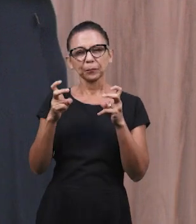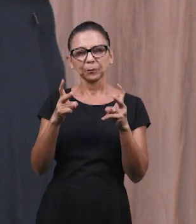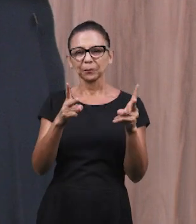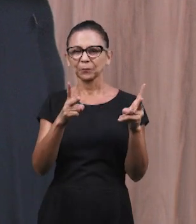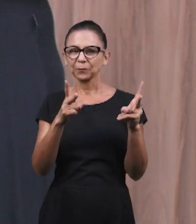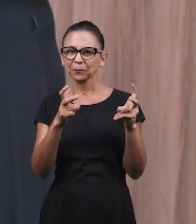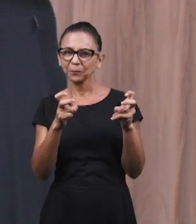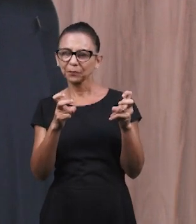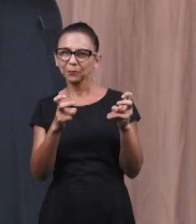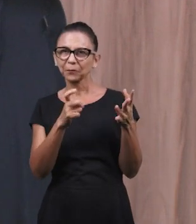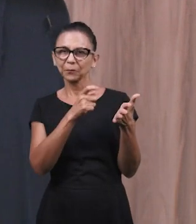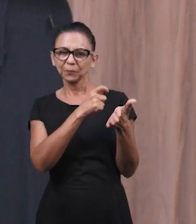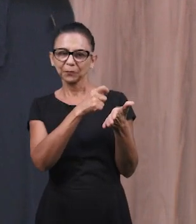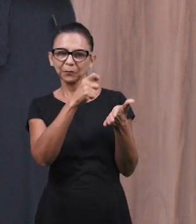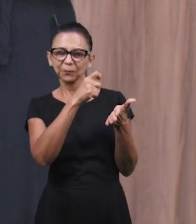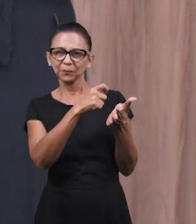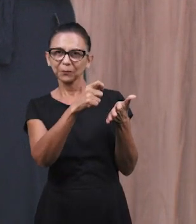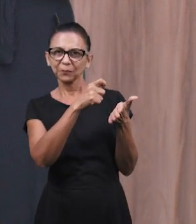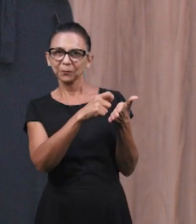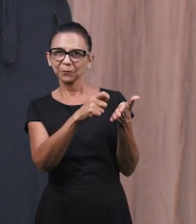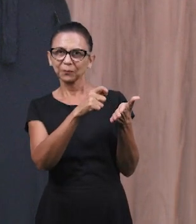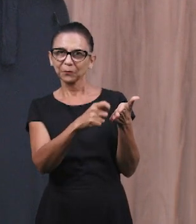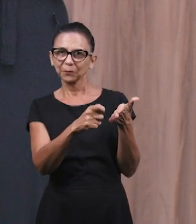observations pour comprendre